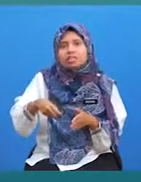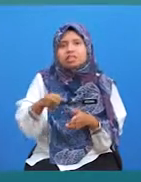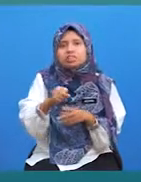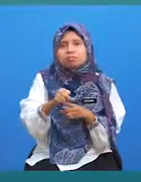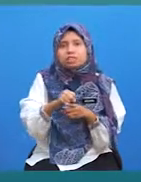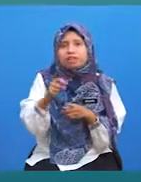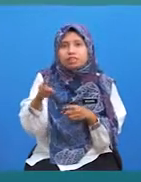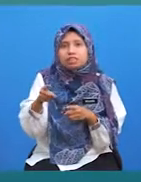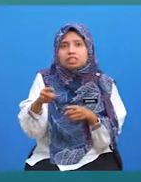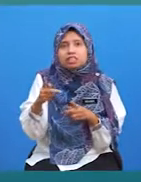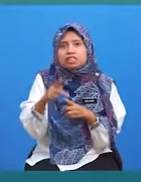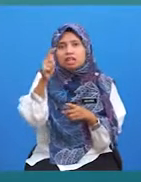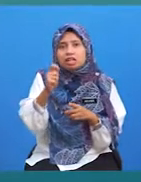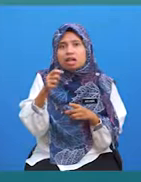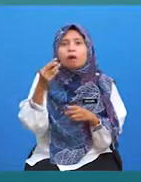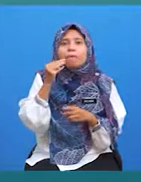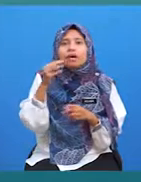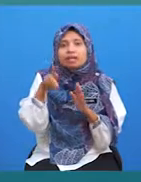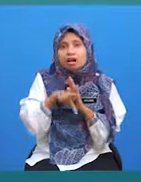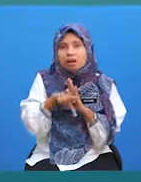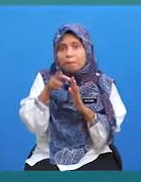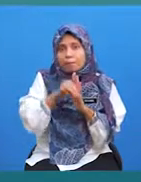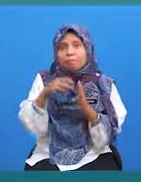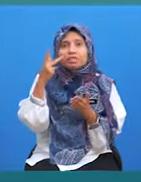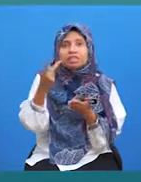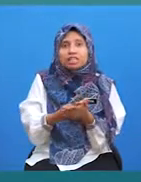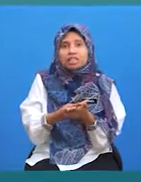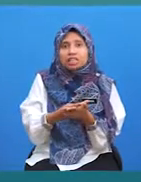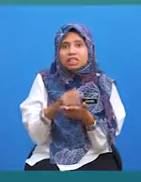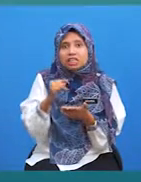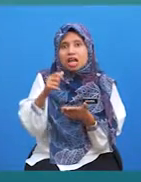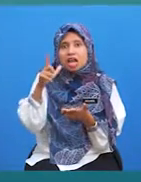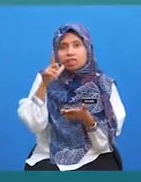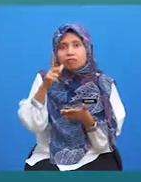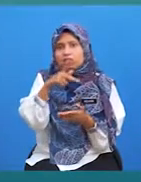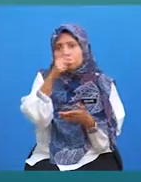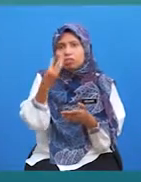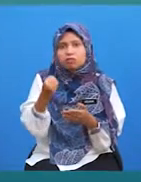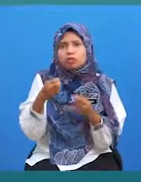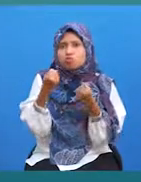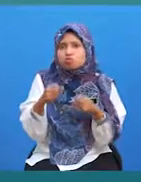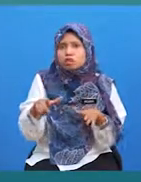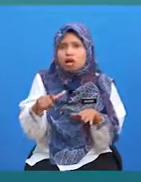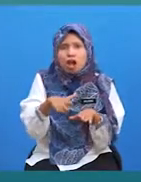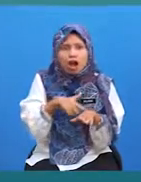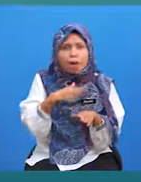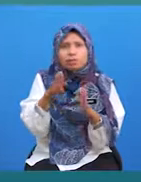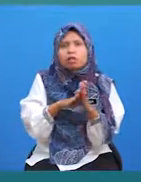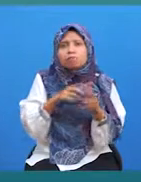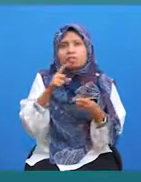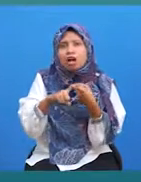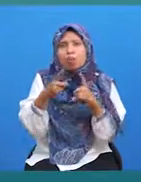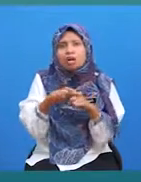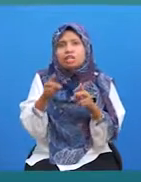ke tandas. Maria mempercayai Latifah kerana mereka telah lama berkawan.